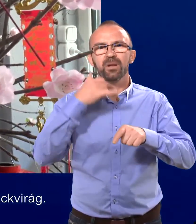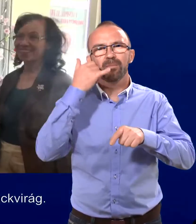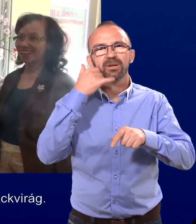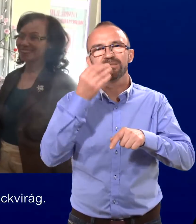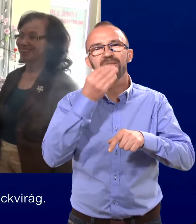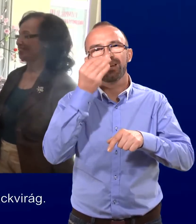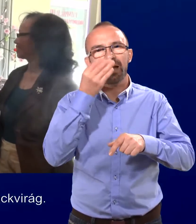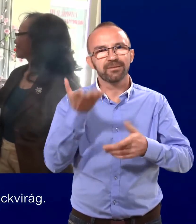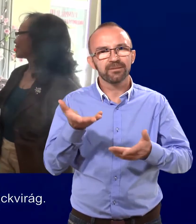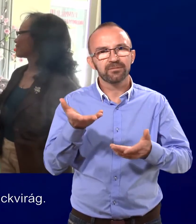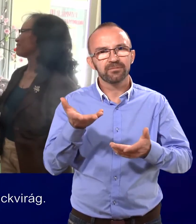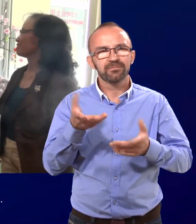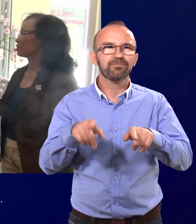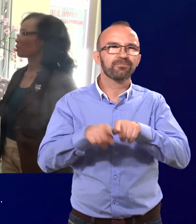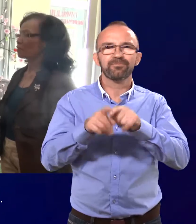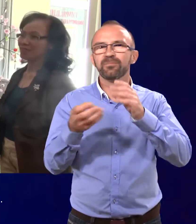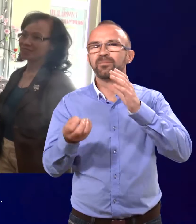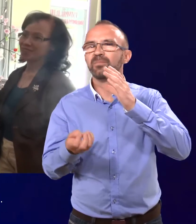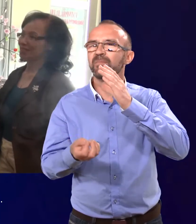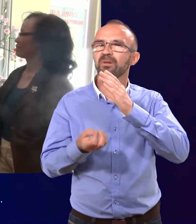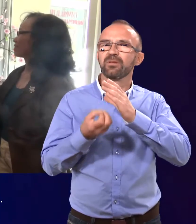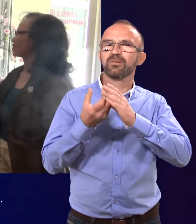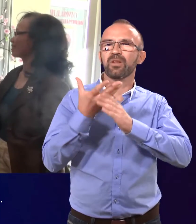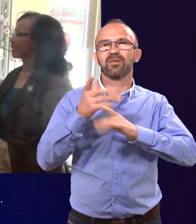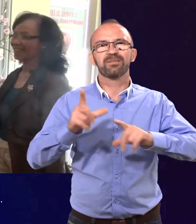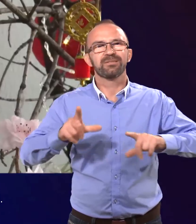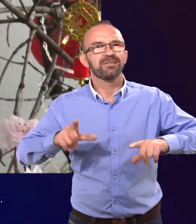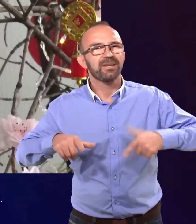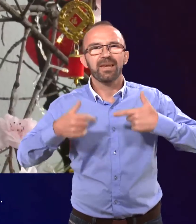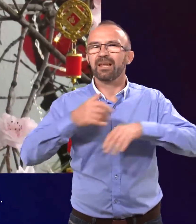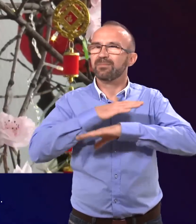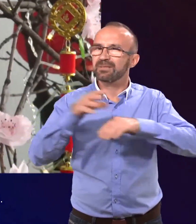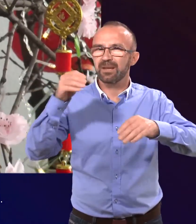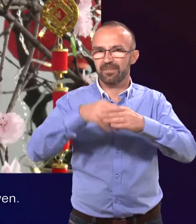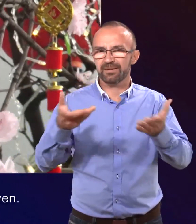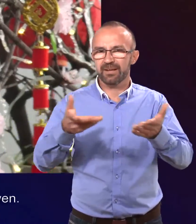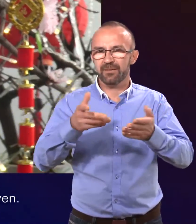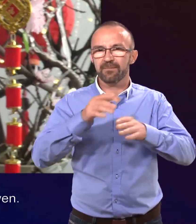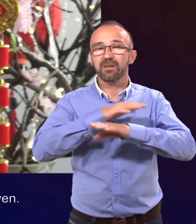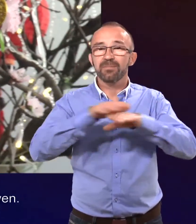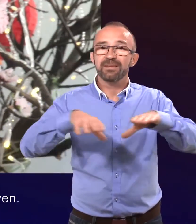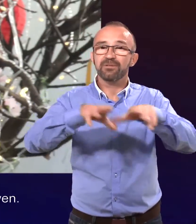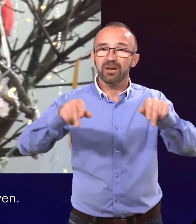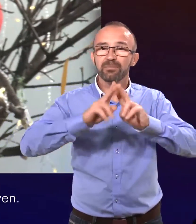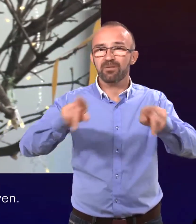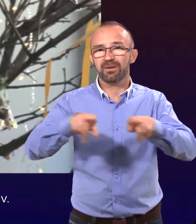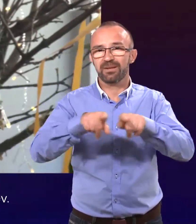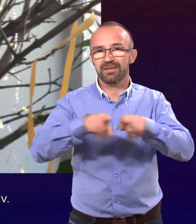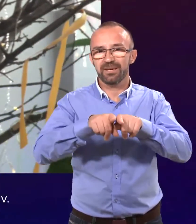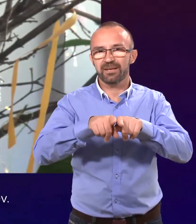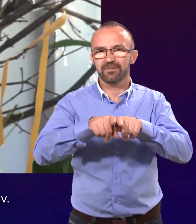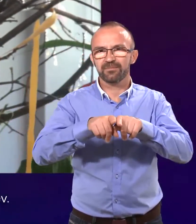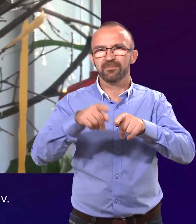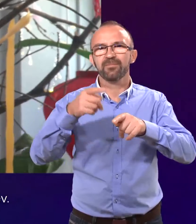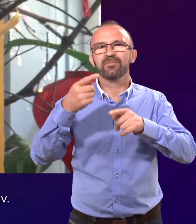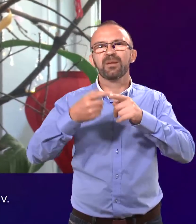barack virág. Ez egy tavaszi, az élet, minden. És ez minden családban van egy ilyen. Ez azért